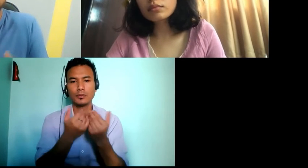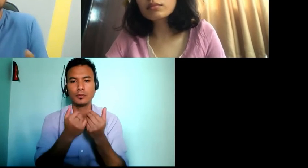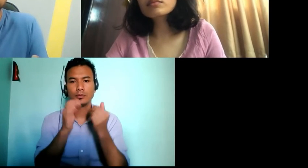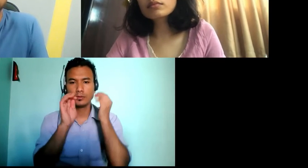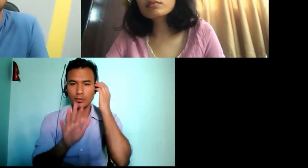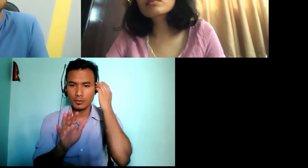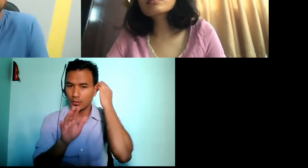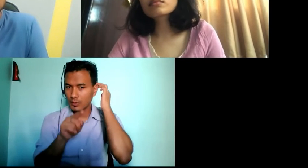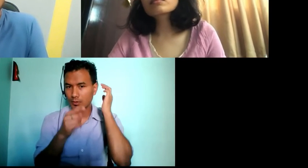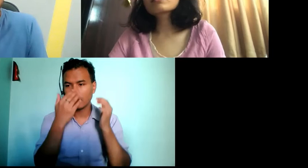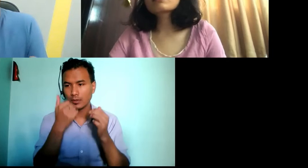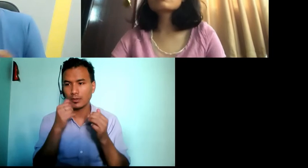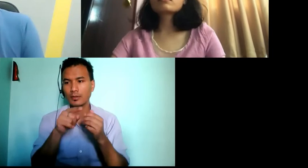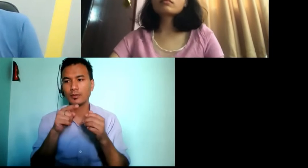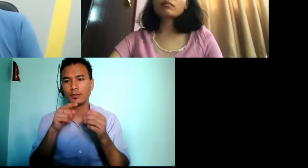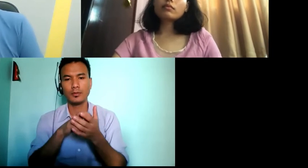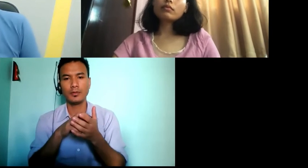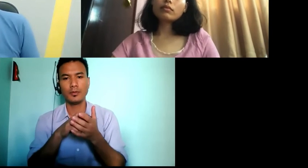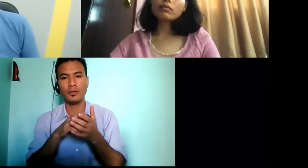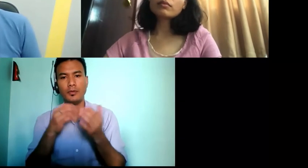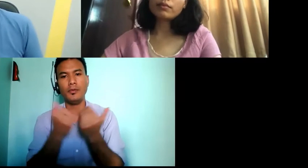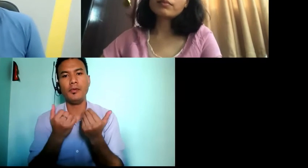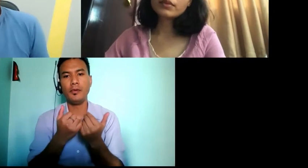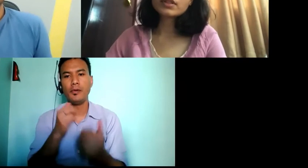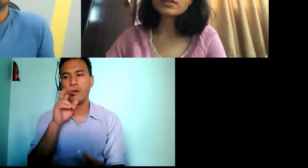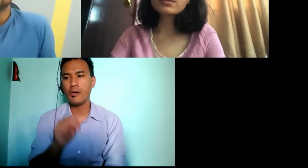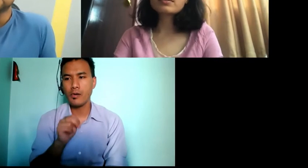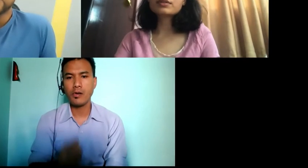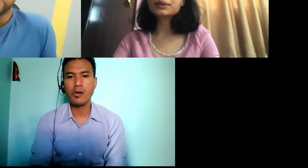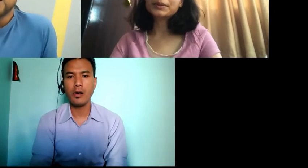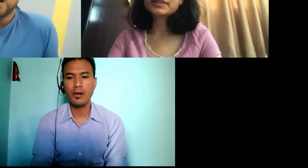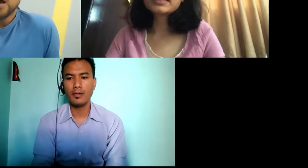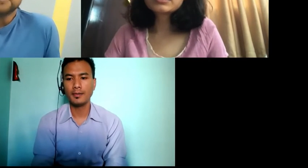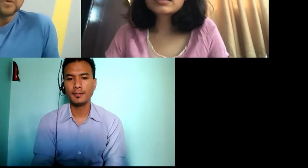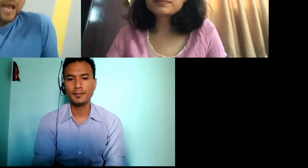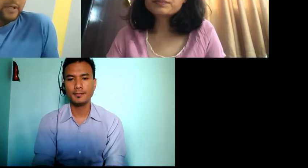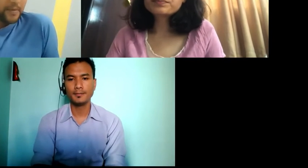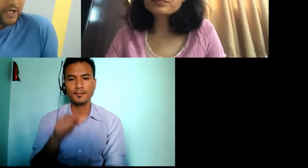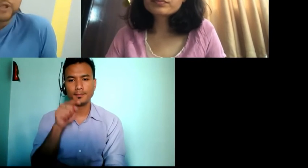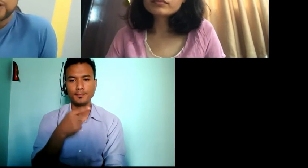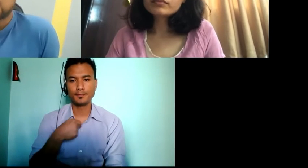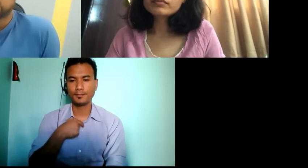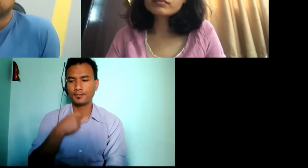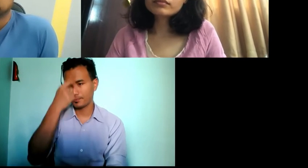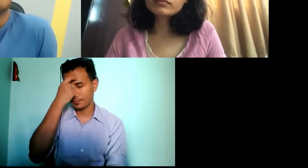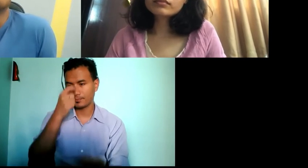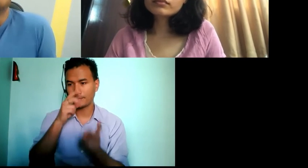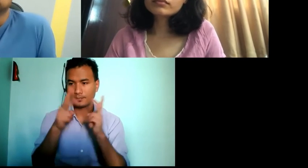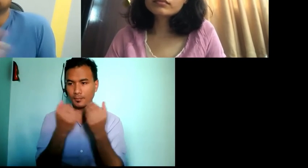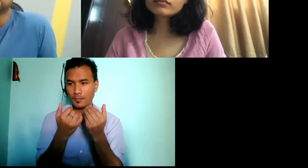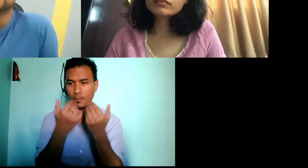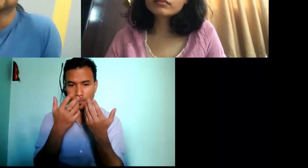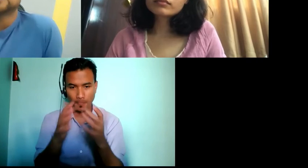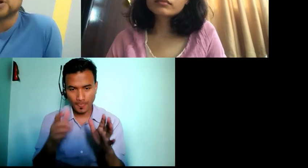उहाँहरूलाई सहयोग गर्नलाई चाहिँ हिचकिचाउनु भएन होइन त। अब यो त हामीले समस्याको धेरै कुरा गऱ्यौँ होइन,